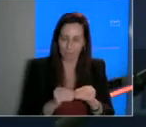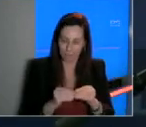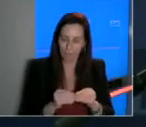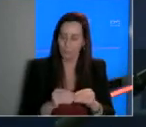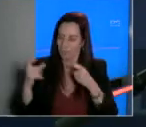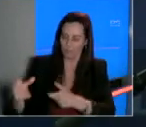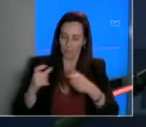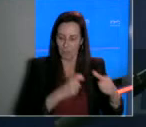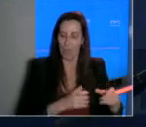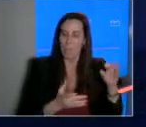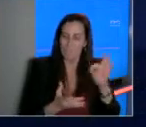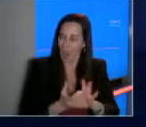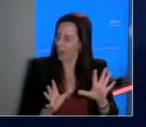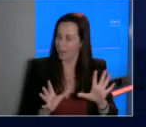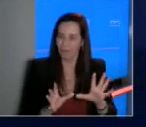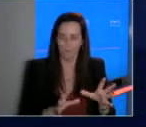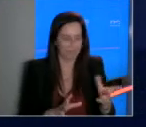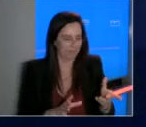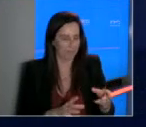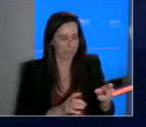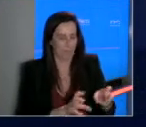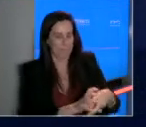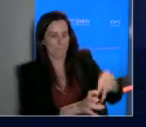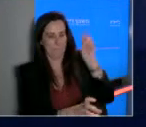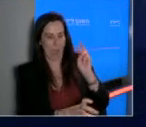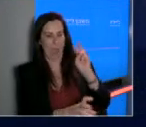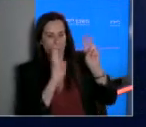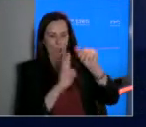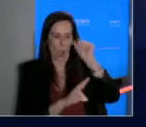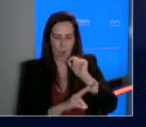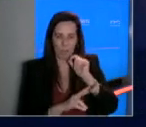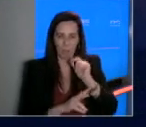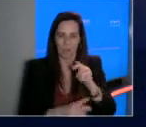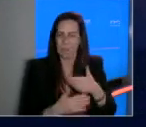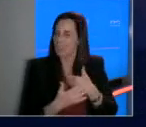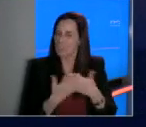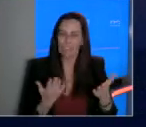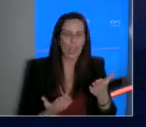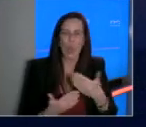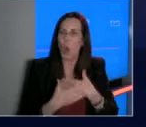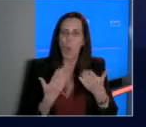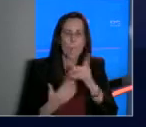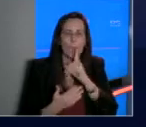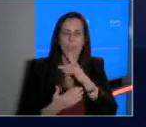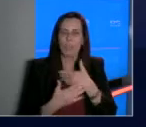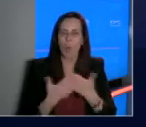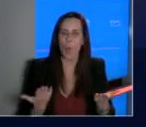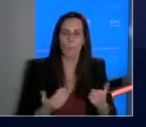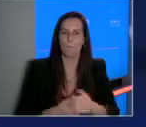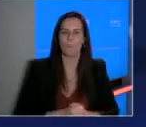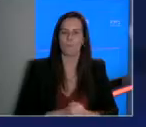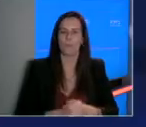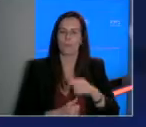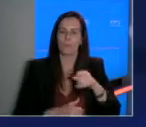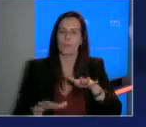כרשימות גדולות. ברגע שהוא לוקח רק את חוסן לישראל, שהם כלום ושום דבר, אני, הם כלום ושום דבר. אני